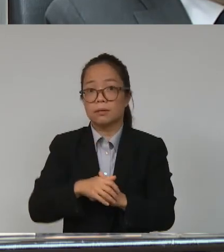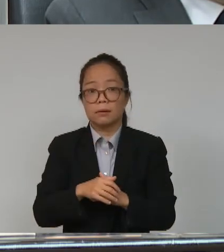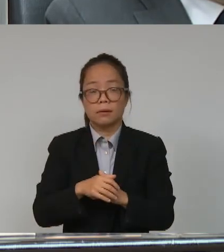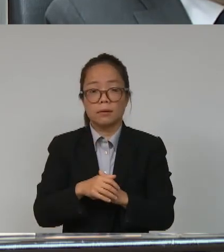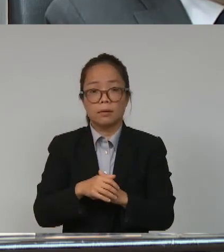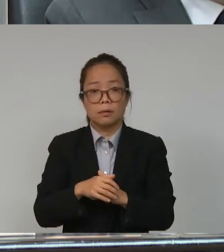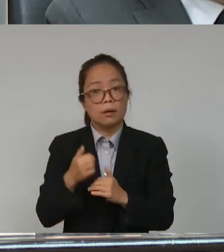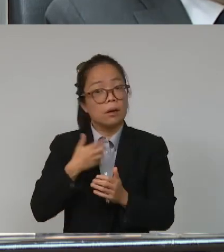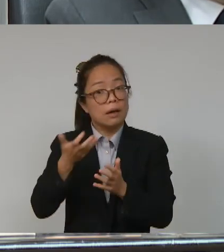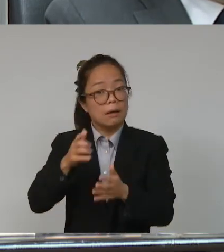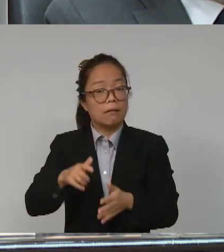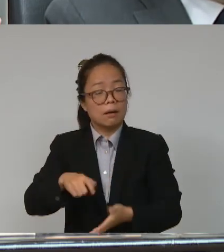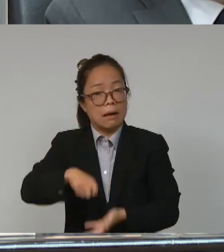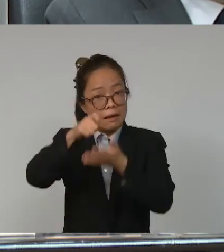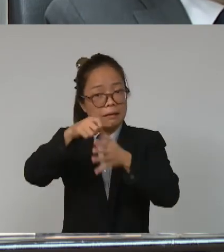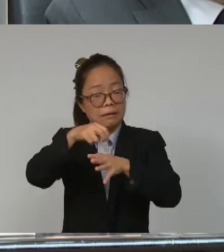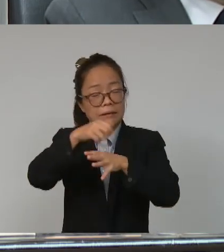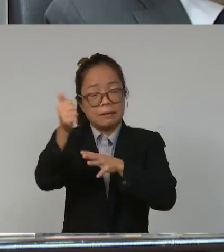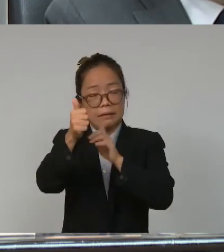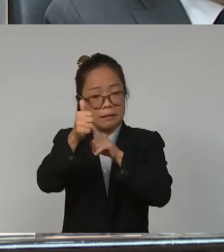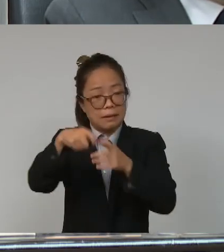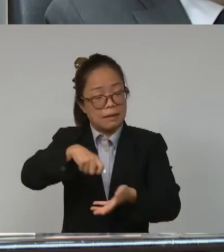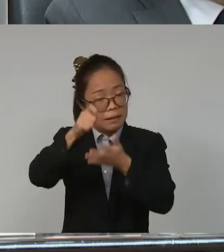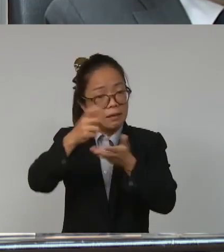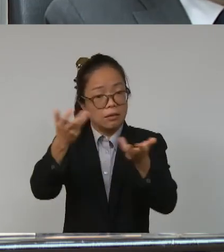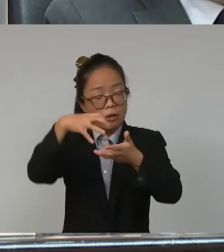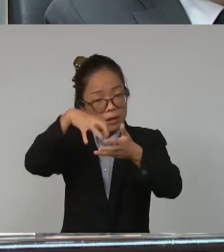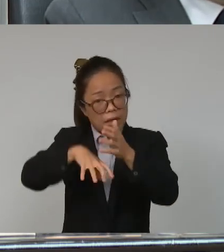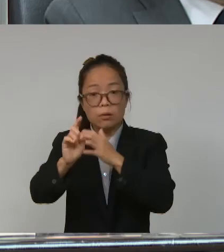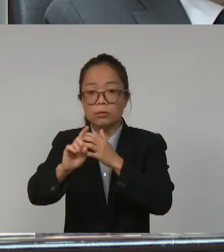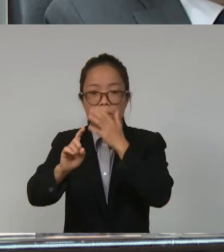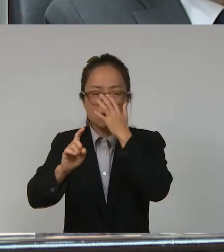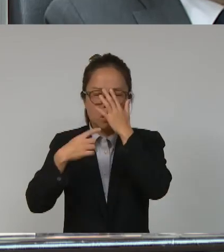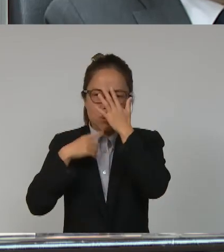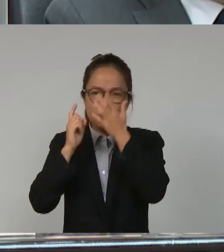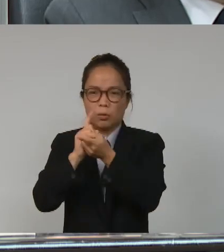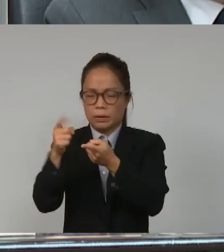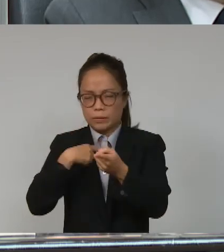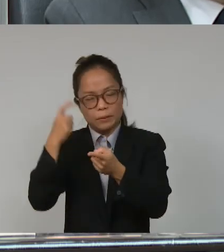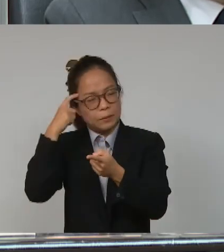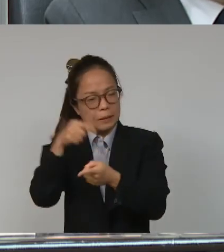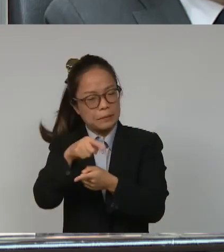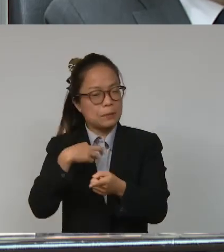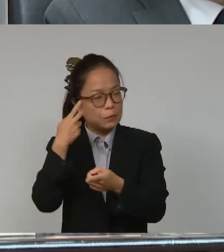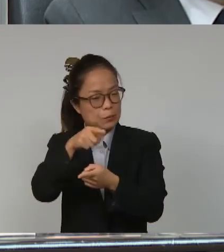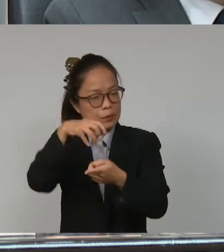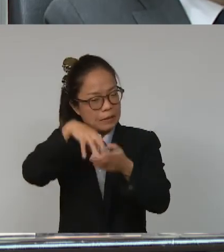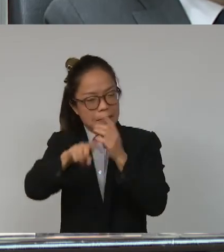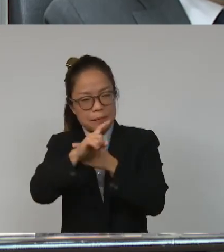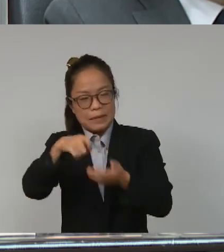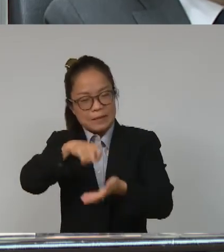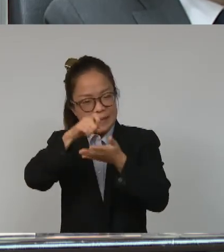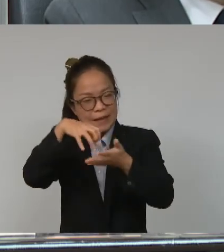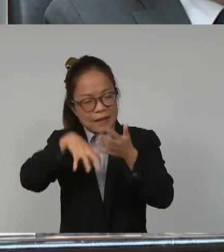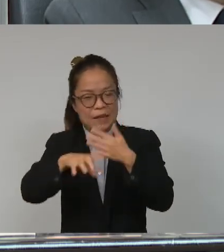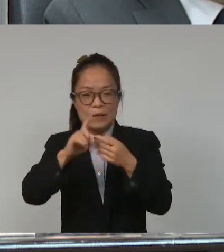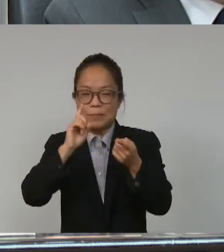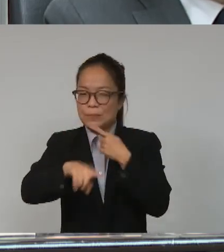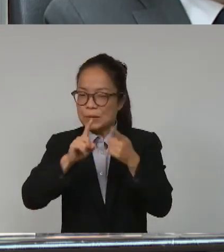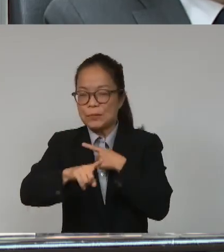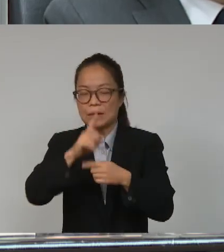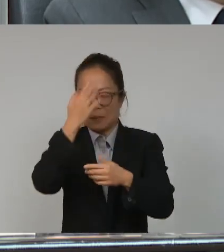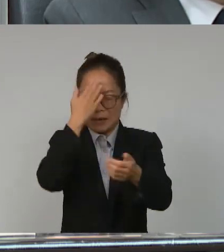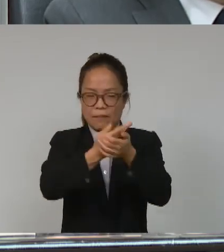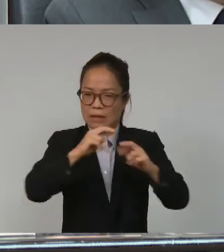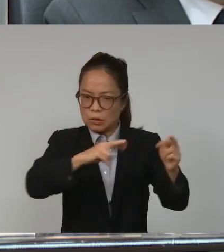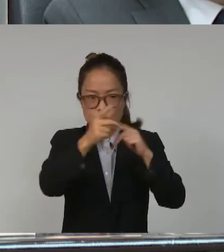个领衔人他的提案是什么样的内容，我们不应该是去讲说，哎，我觉得你的哪个提案内容不好，请你